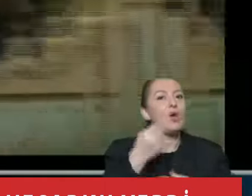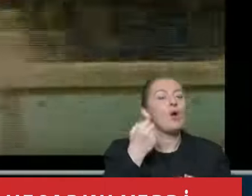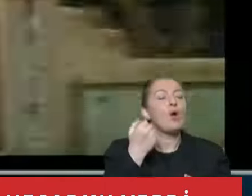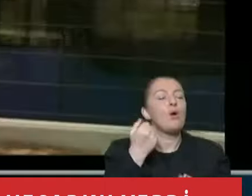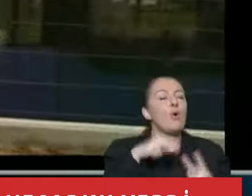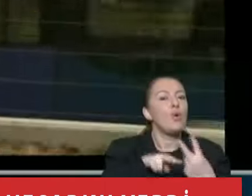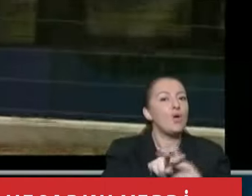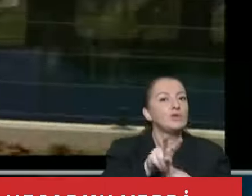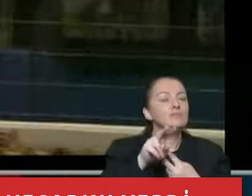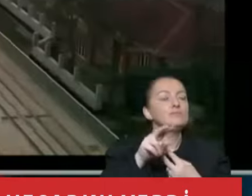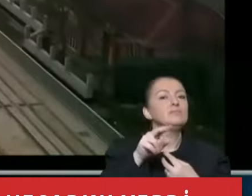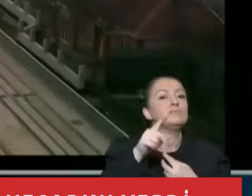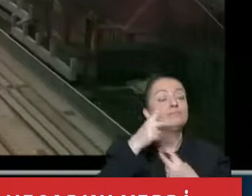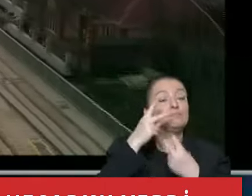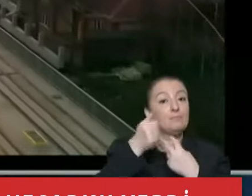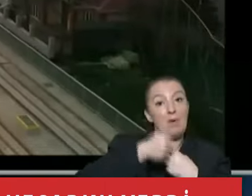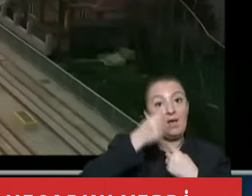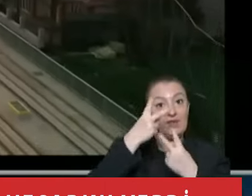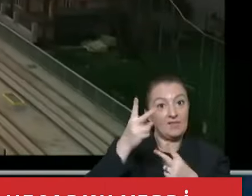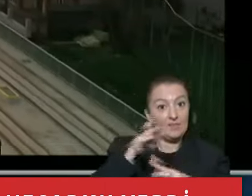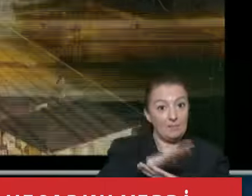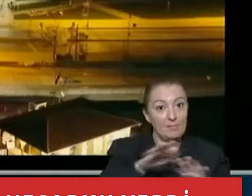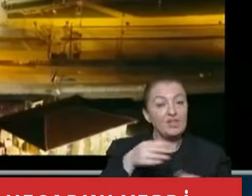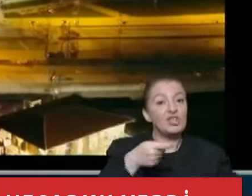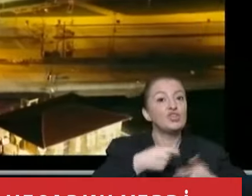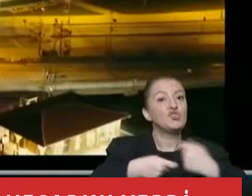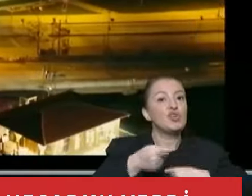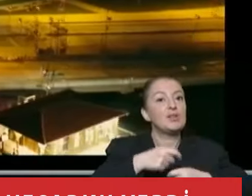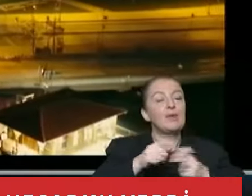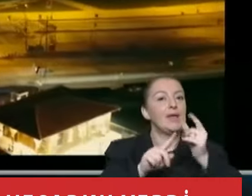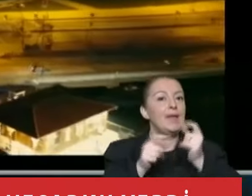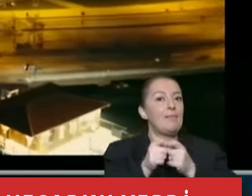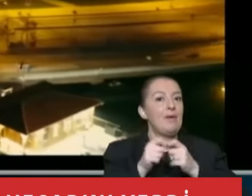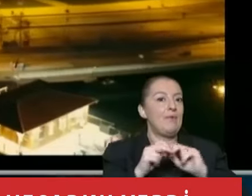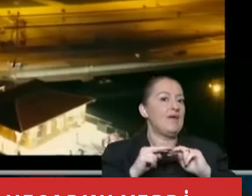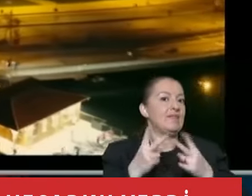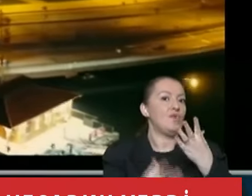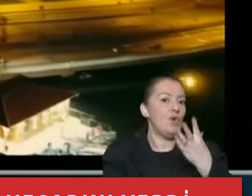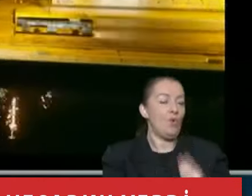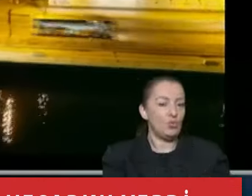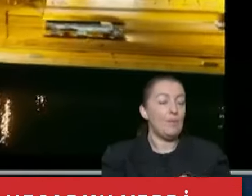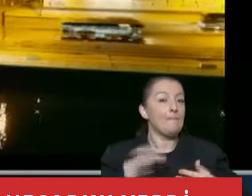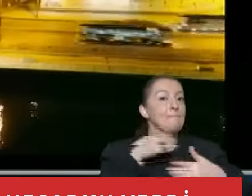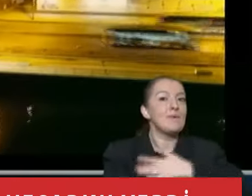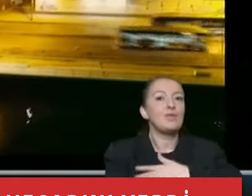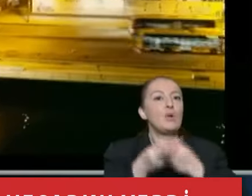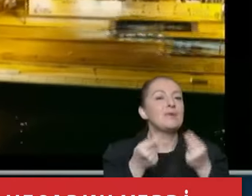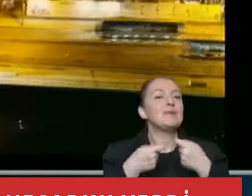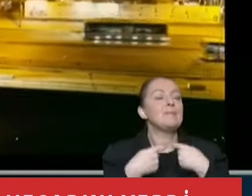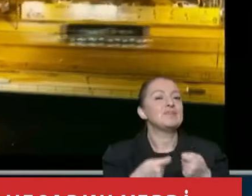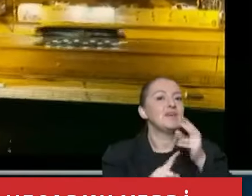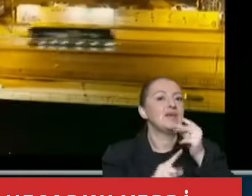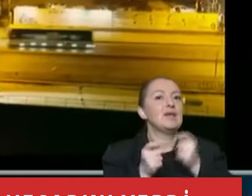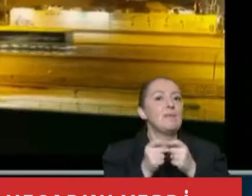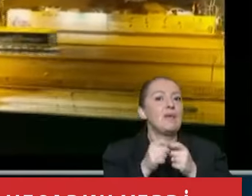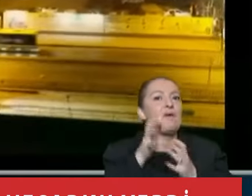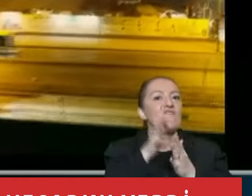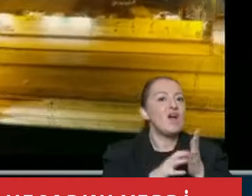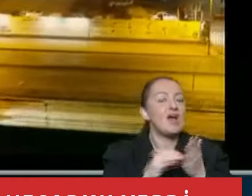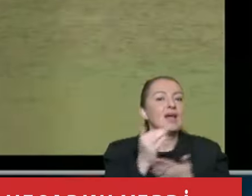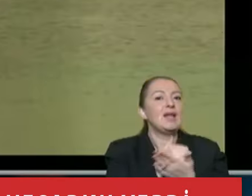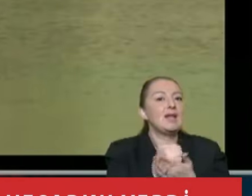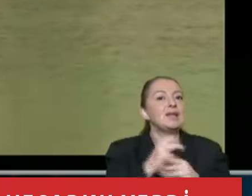tarafından tamamlandı İşletmesi için ibb'ye devredildi metro hattının Bedeli İBB vergi gelirlerinden